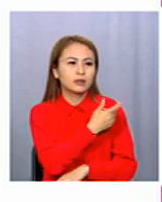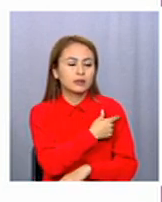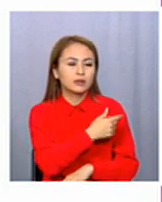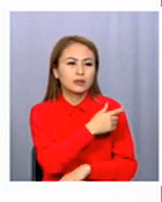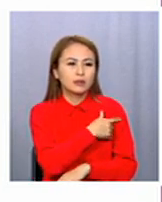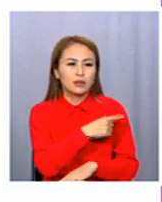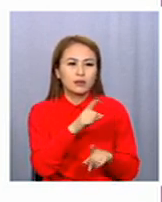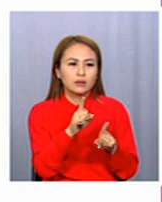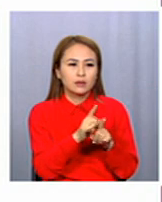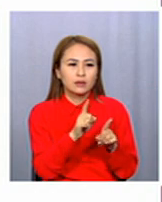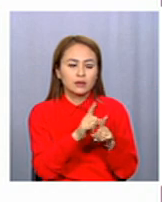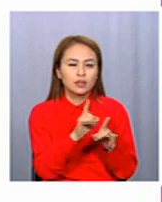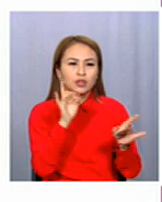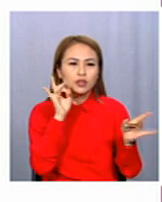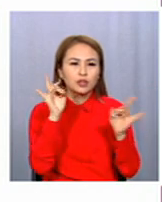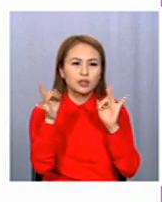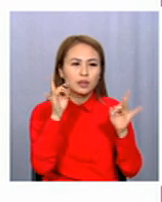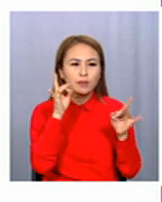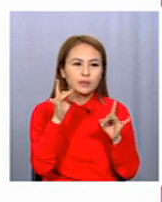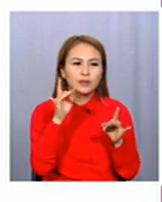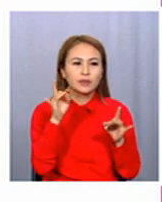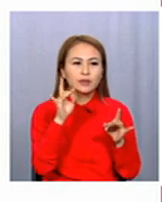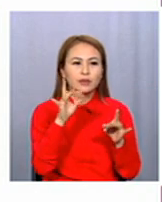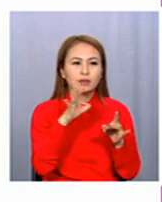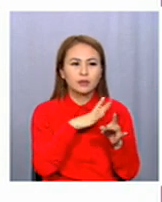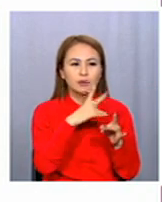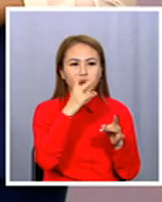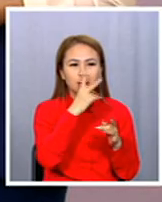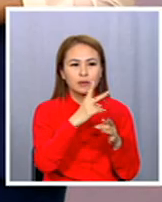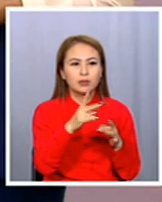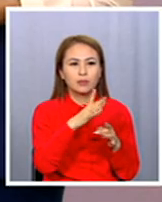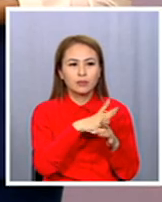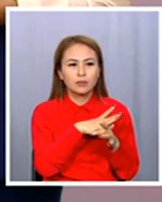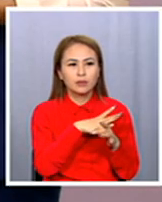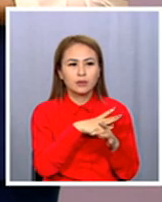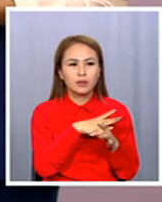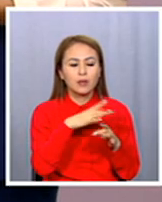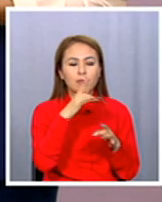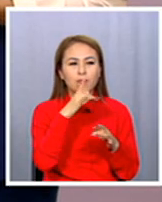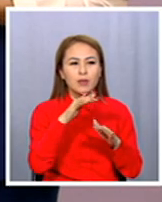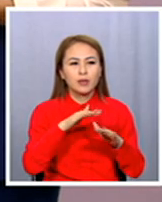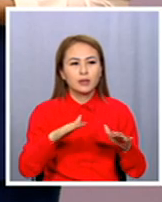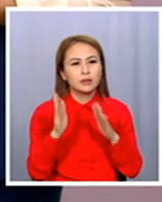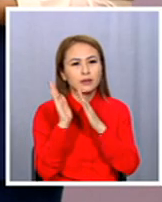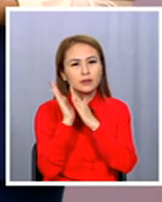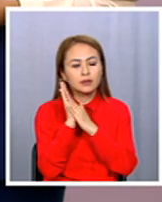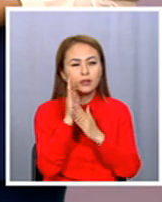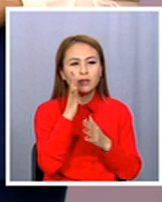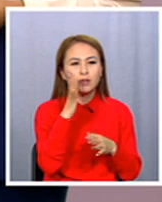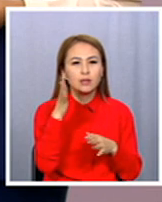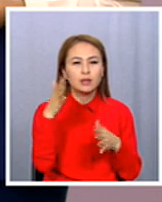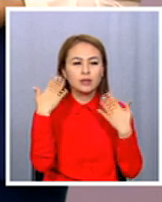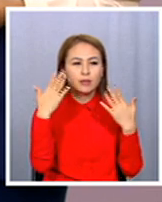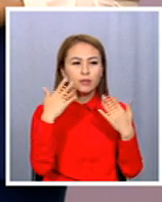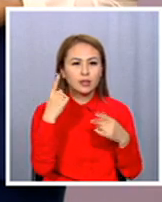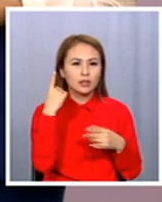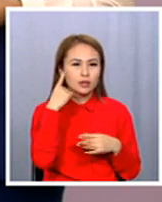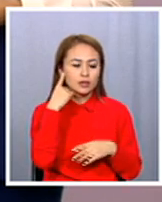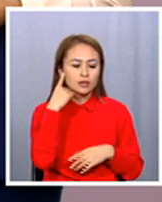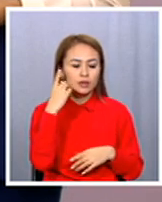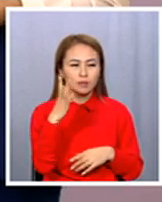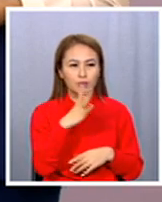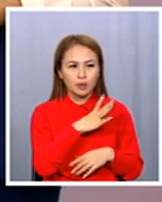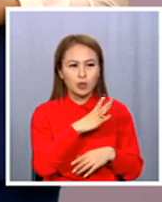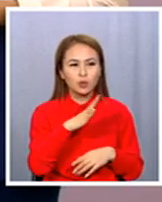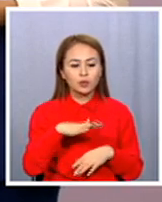сырттағы дабыл шамдарының терезелерінен жарық түсіп тұрды. Бір келкі ырғақ пен желдеткіштің дыбысы естіледі.